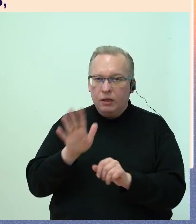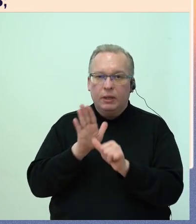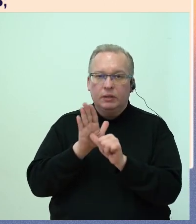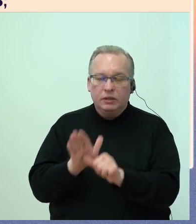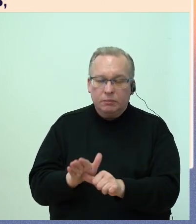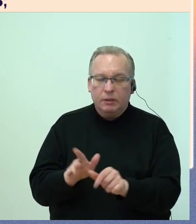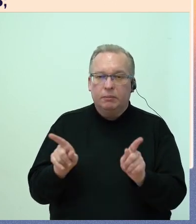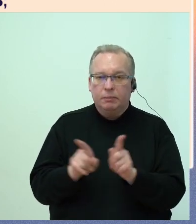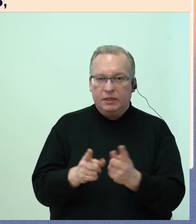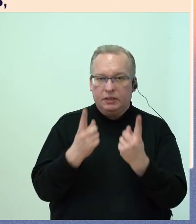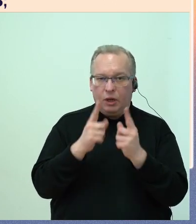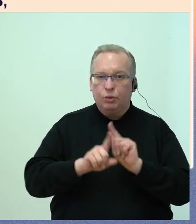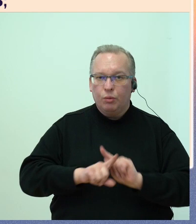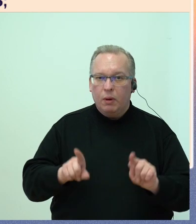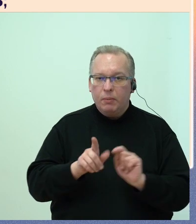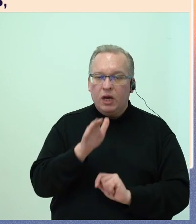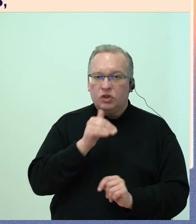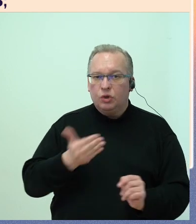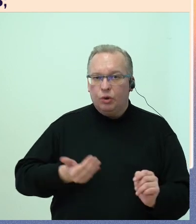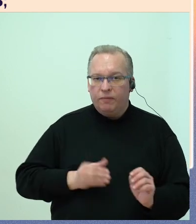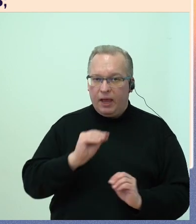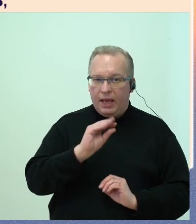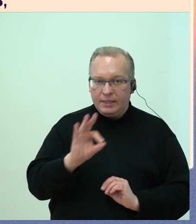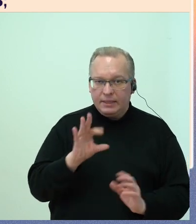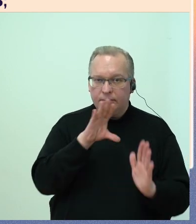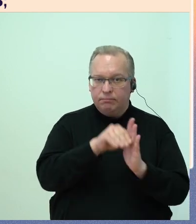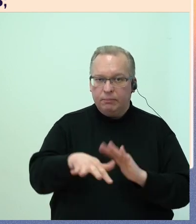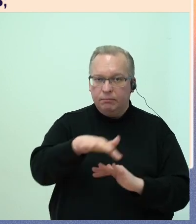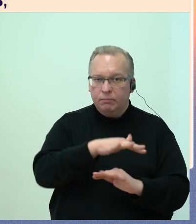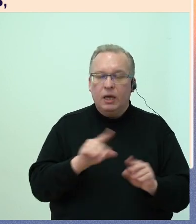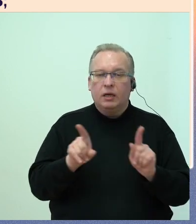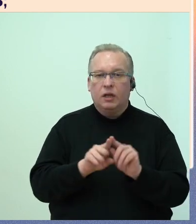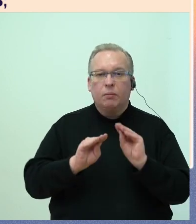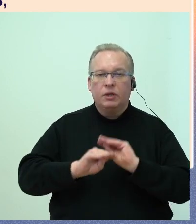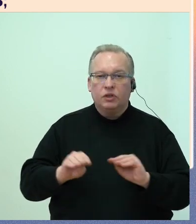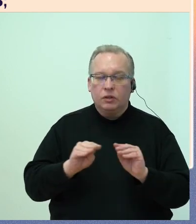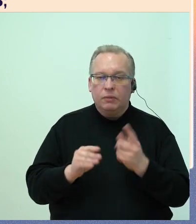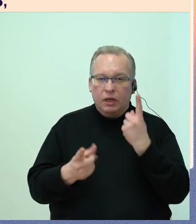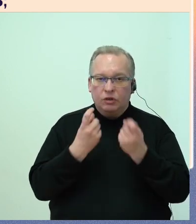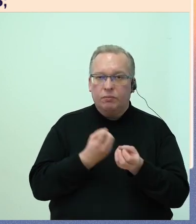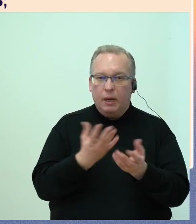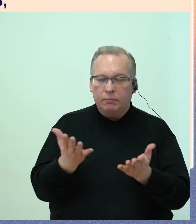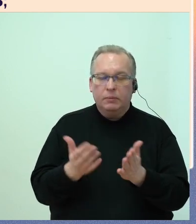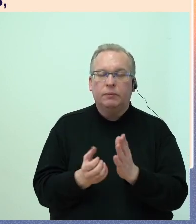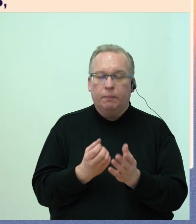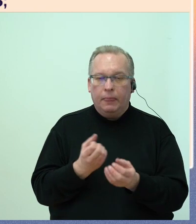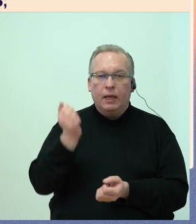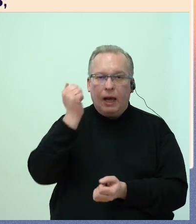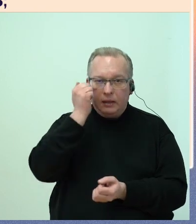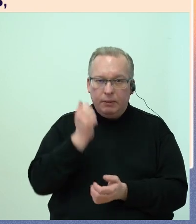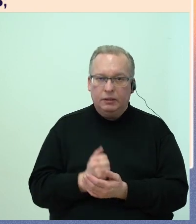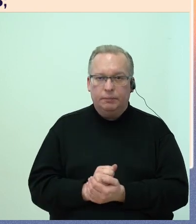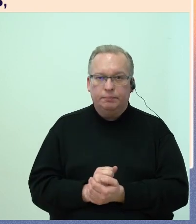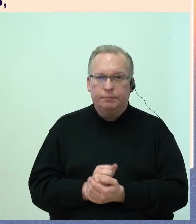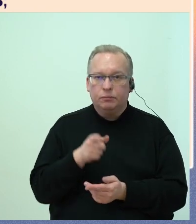kovoti su juo, saugoti ir puoselėti žydų gyvenimą ES ir taip pat šviesti apie holokaustą, jį tyrinėti ir atminti. Ir čia